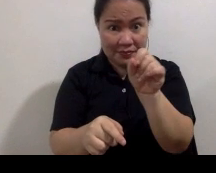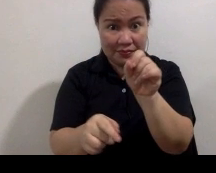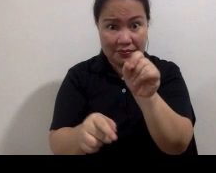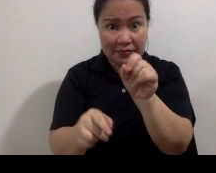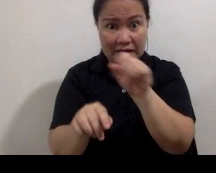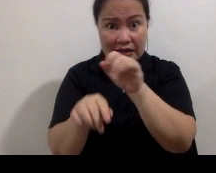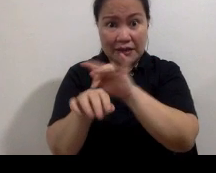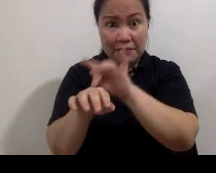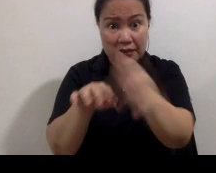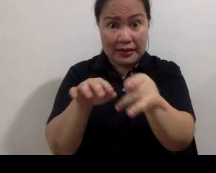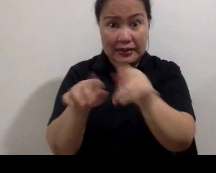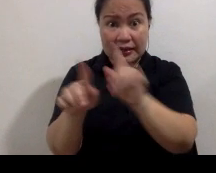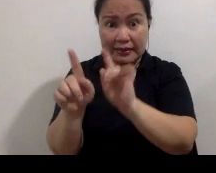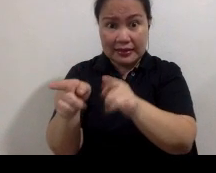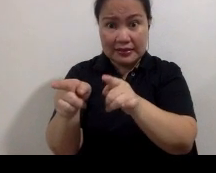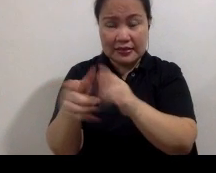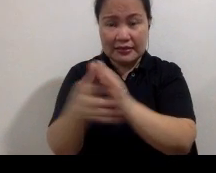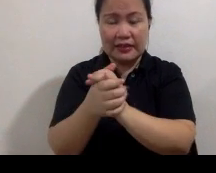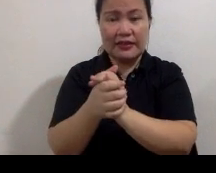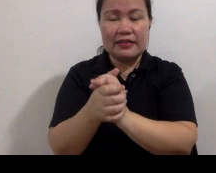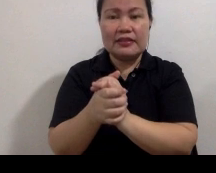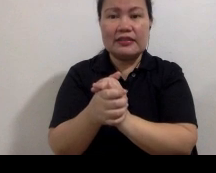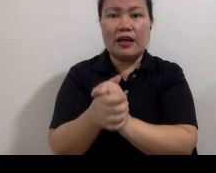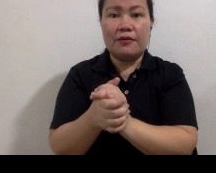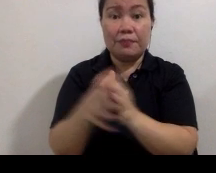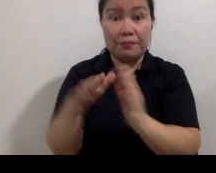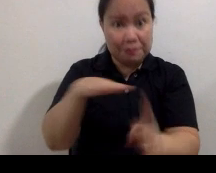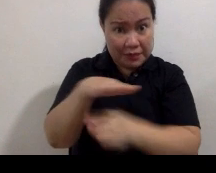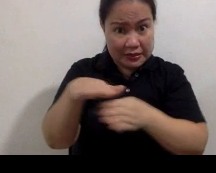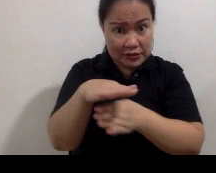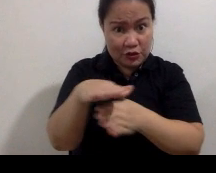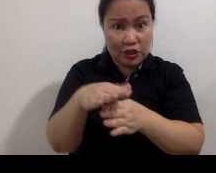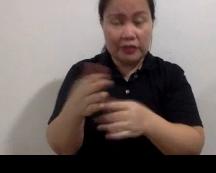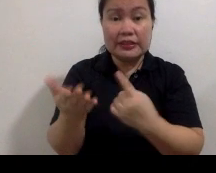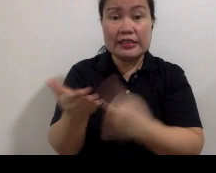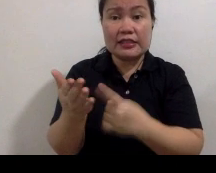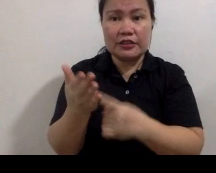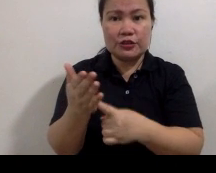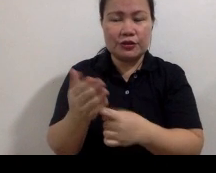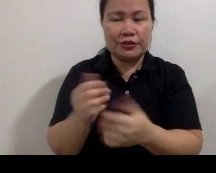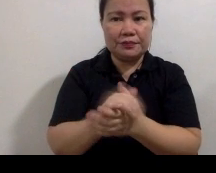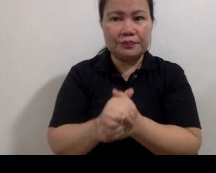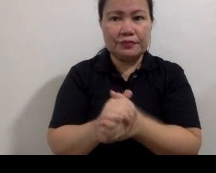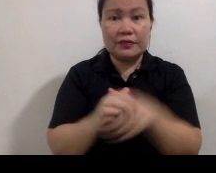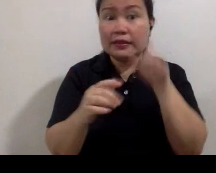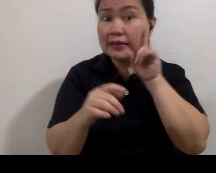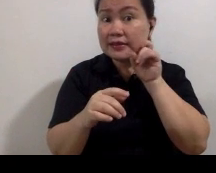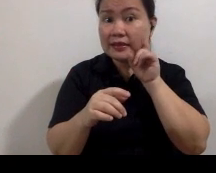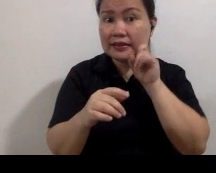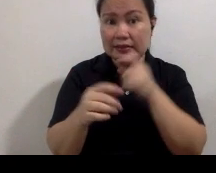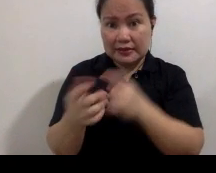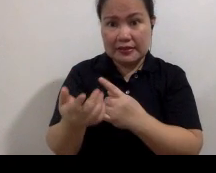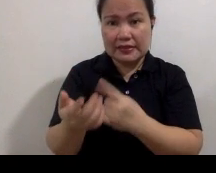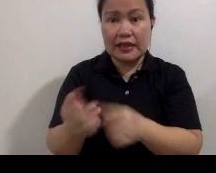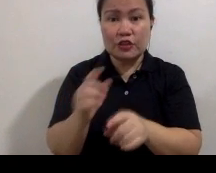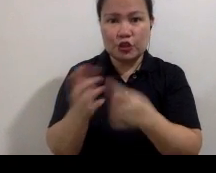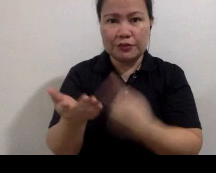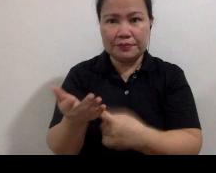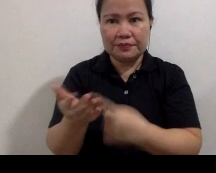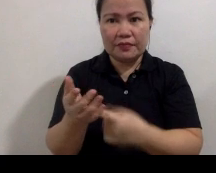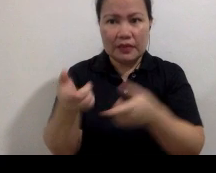ang patlang batay sa nakalap na datos sa ating paksang tinalakay kanina. Handa ka na